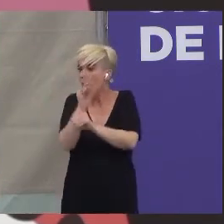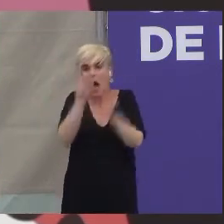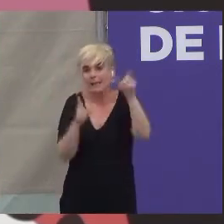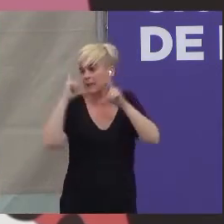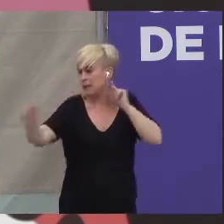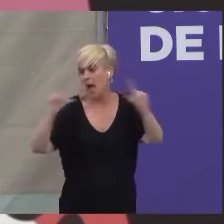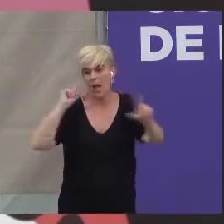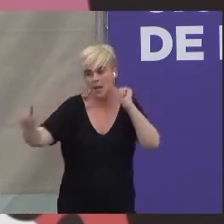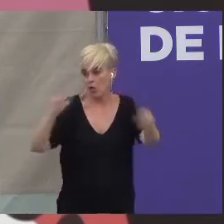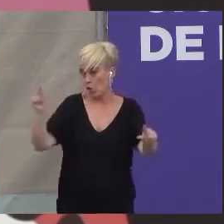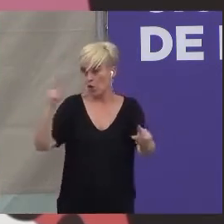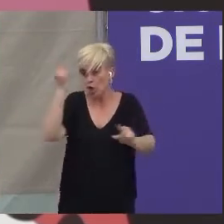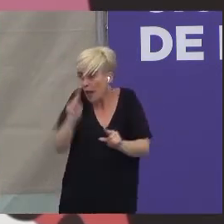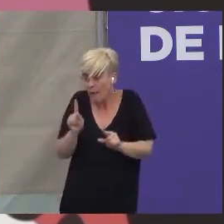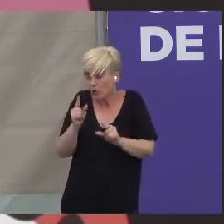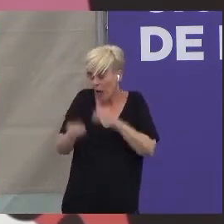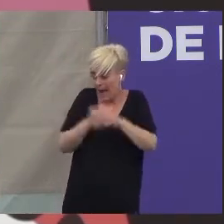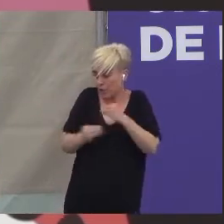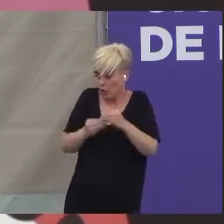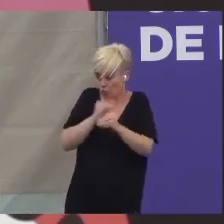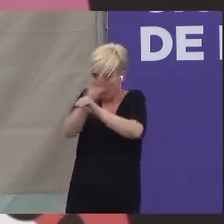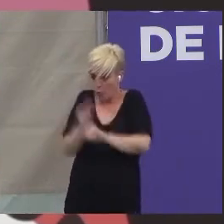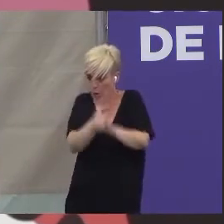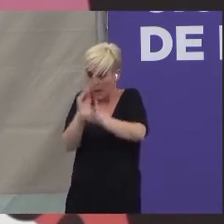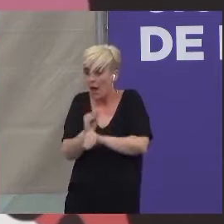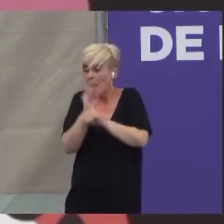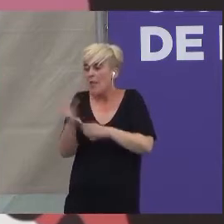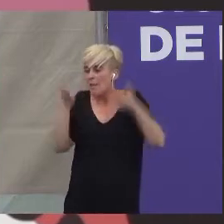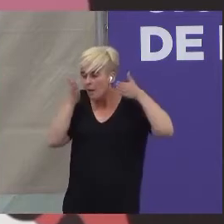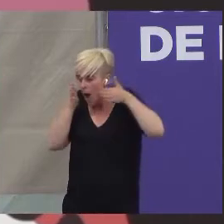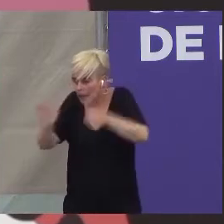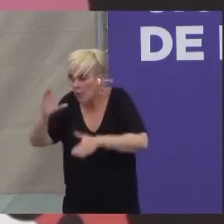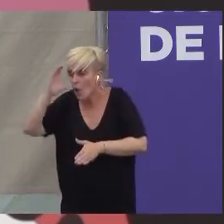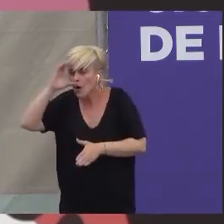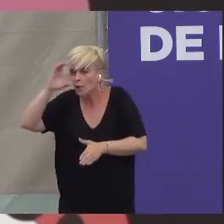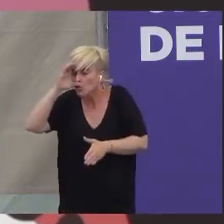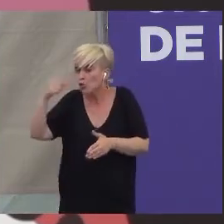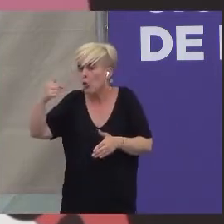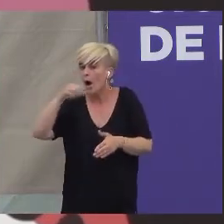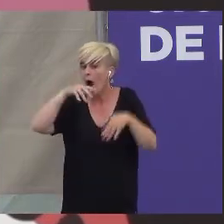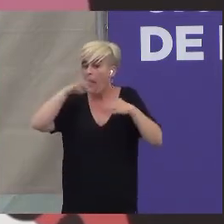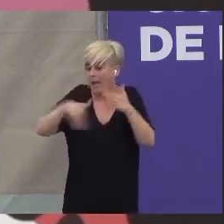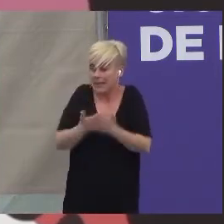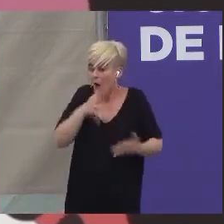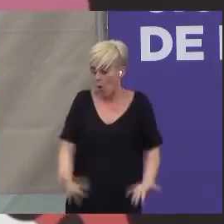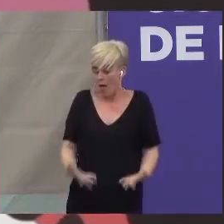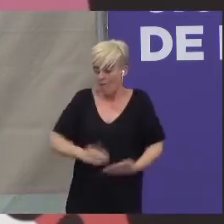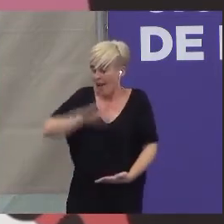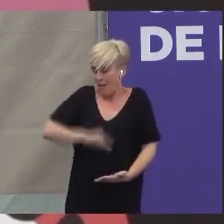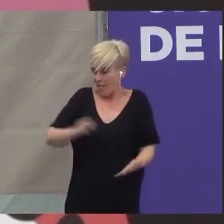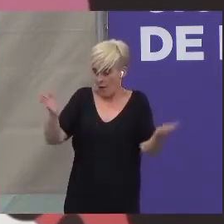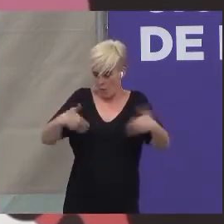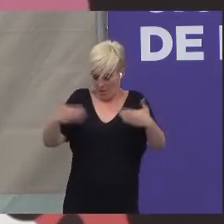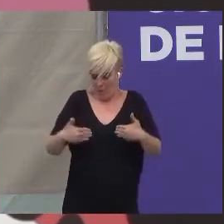sabut cuidar i de veres tendre la mà i ocupar-nos i escoltar. No hem tingut aquesta capacitat encara i